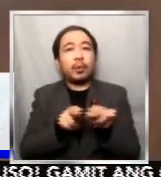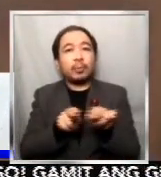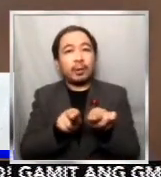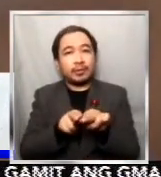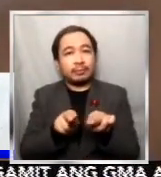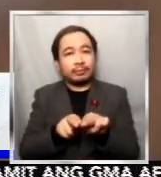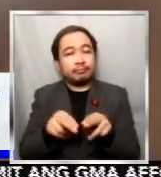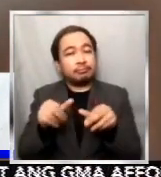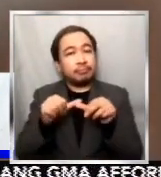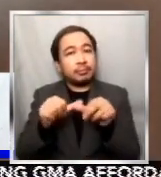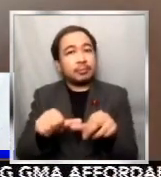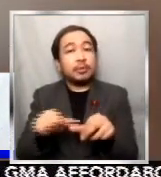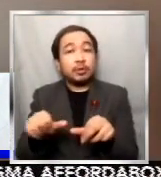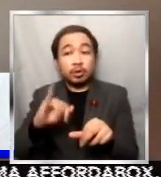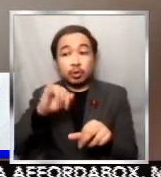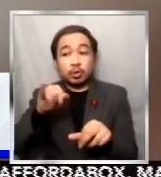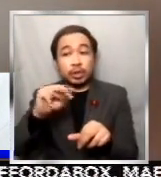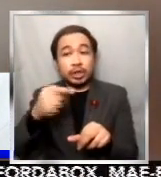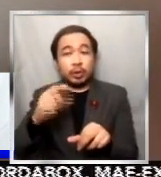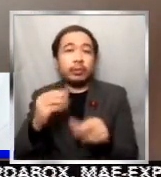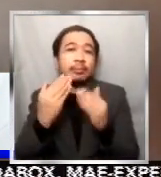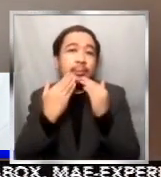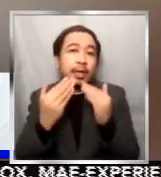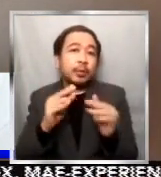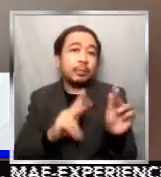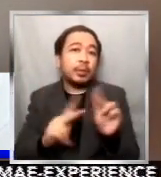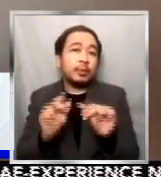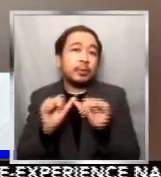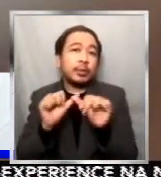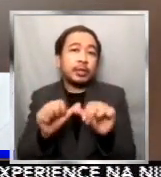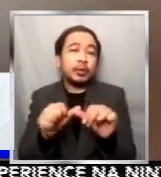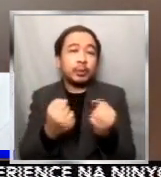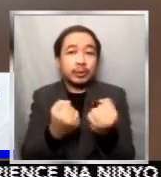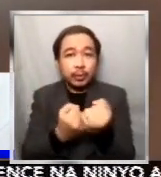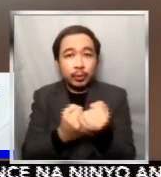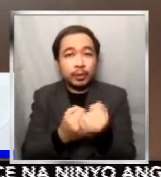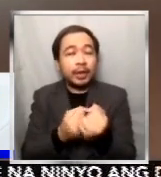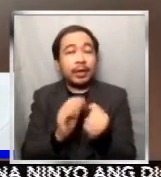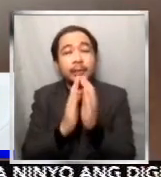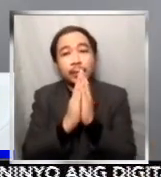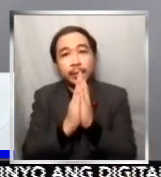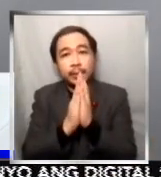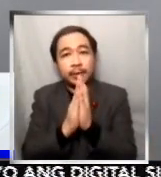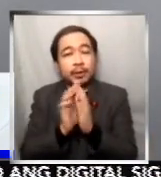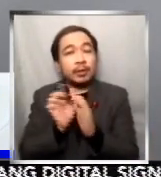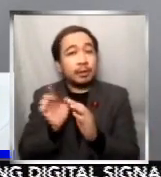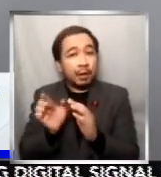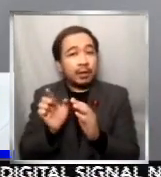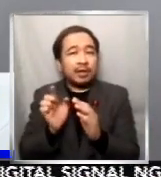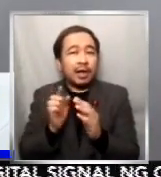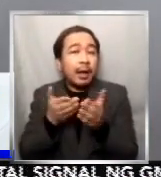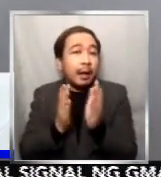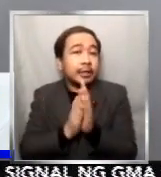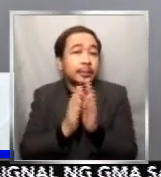Nagpapasalamat si Jinggoy sa publiko sa tuloy-tuloy na suporta at pagdarasal. Humiling din siya ng mga panalangin para sa